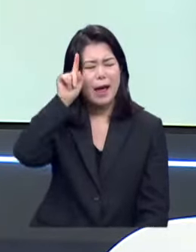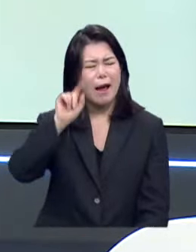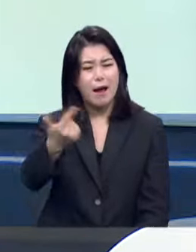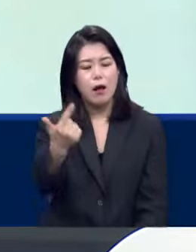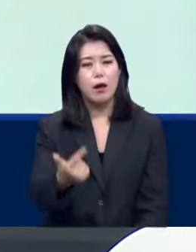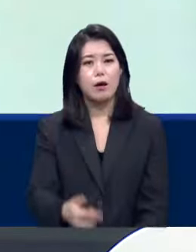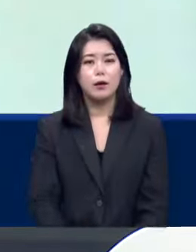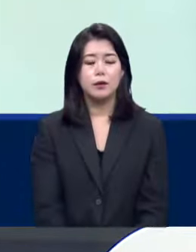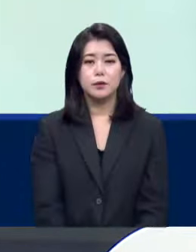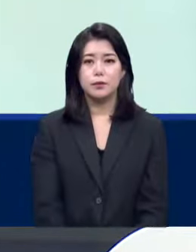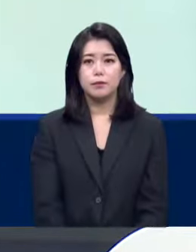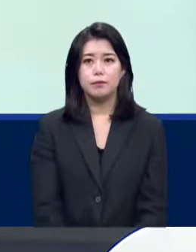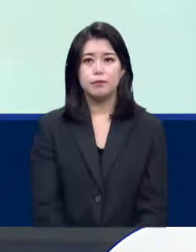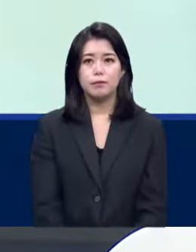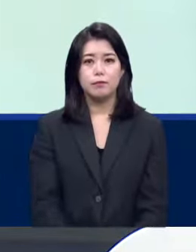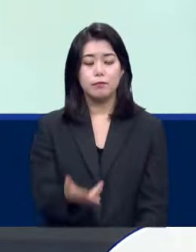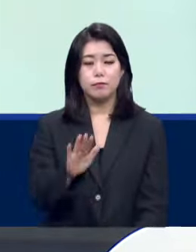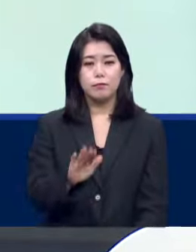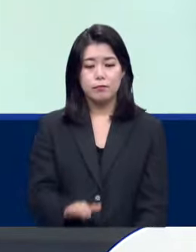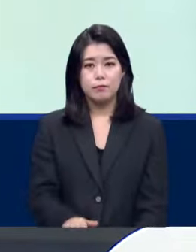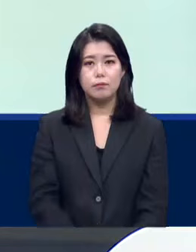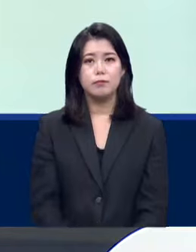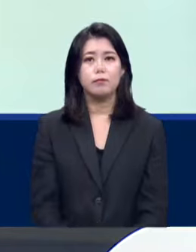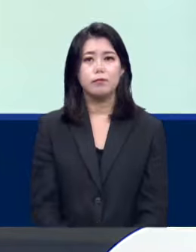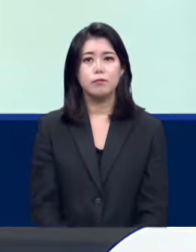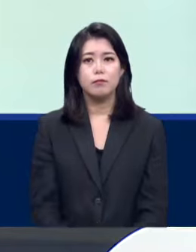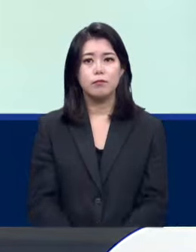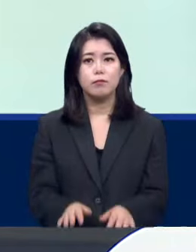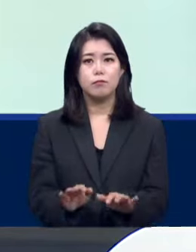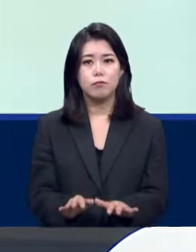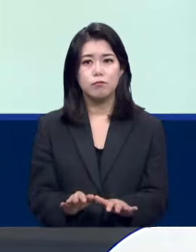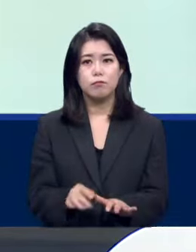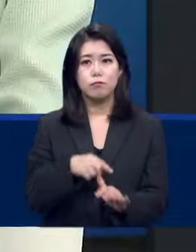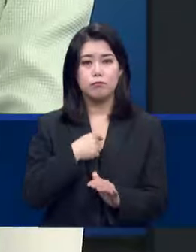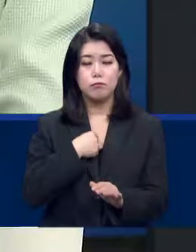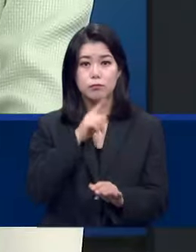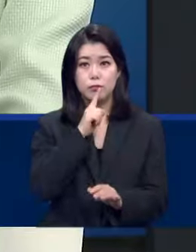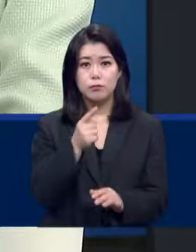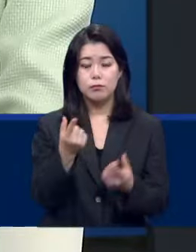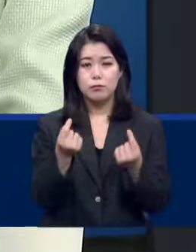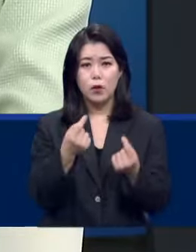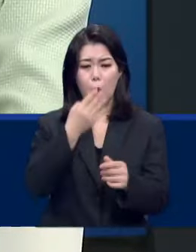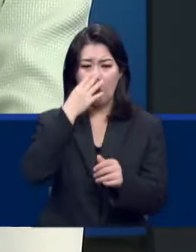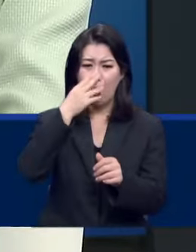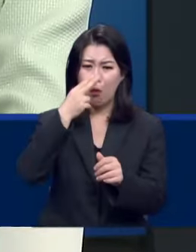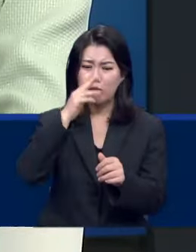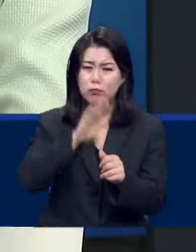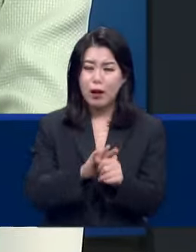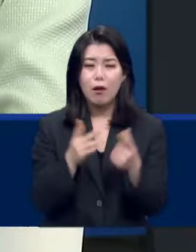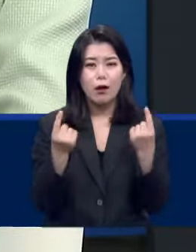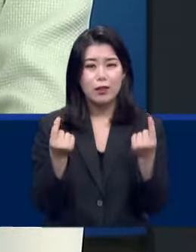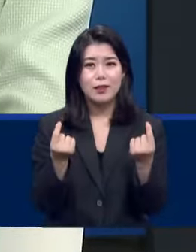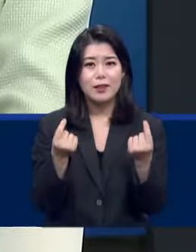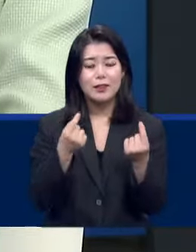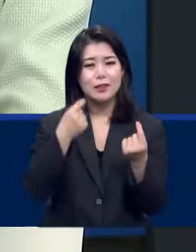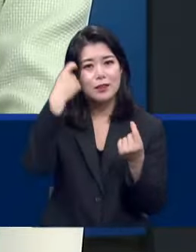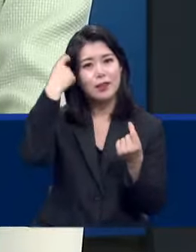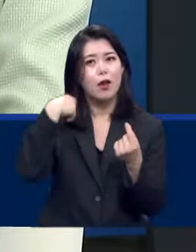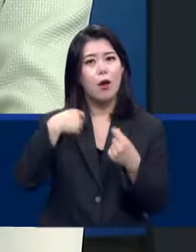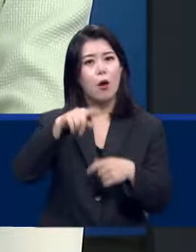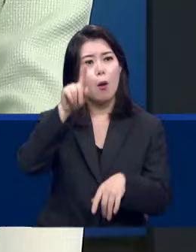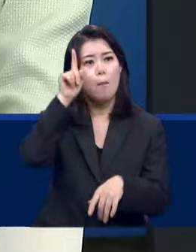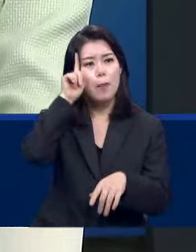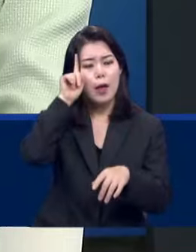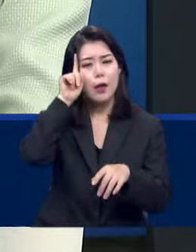아니에요 이런 얘기를 지금 합니다 근데 장변호사 님이 약간 약간 제가 말씀드렸죠 약간 억울한듯한 모습만 100% 100%는